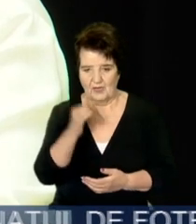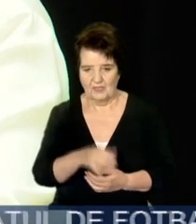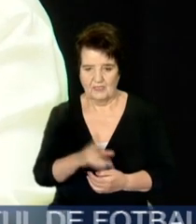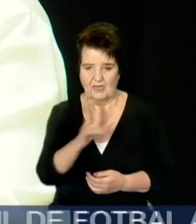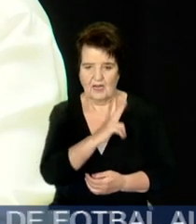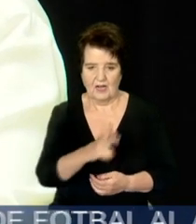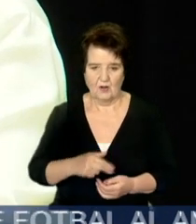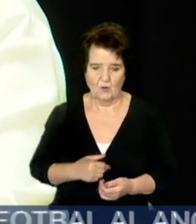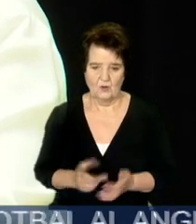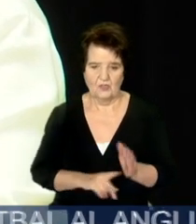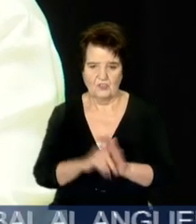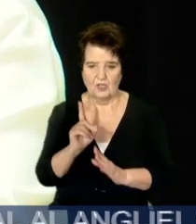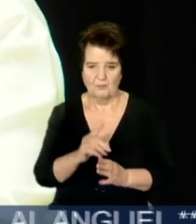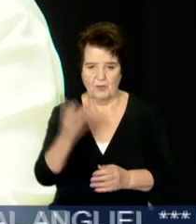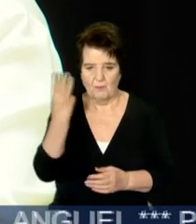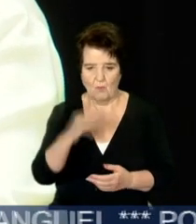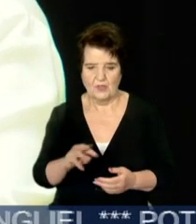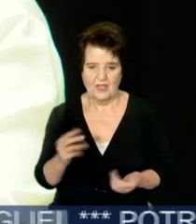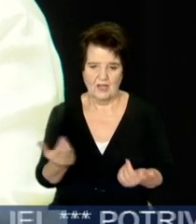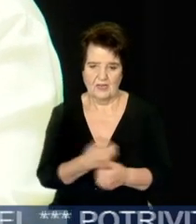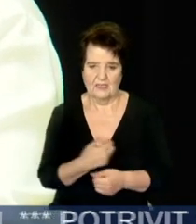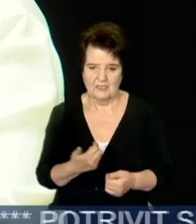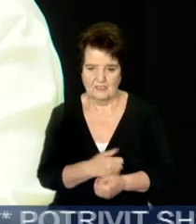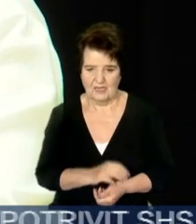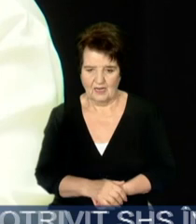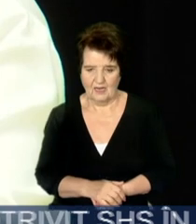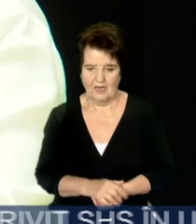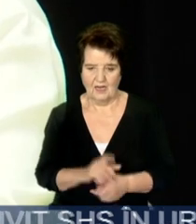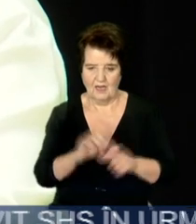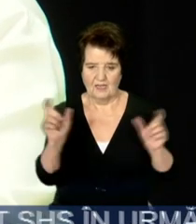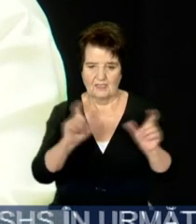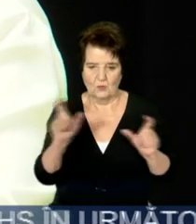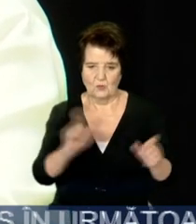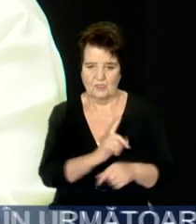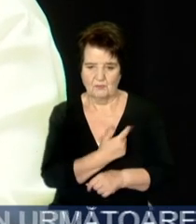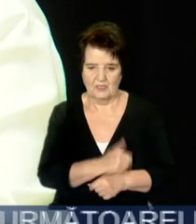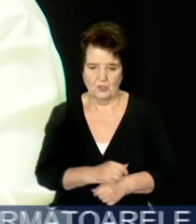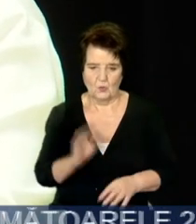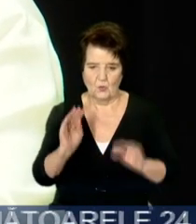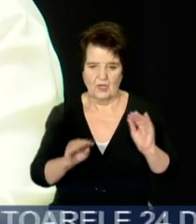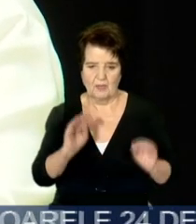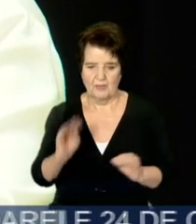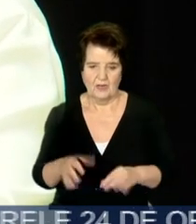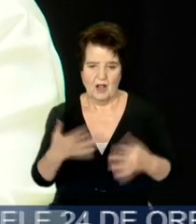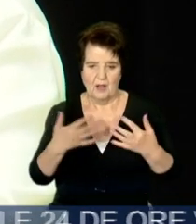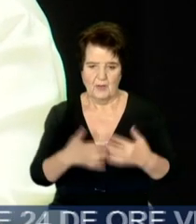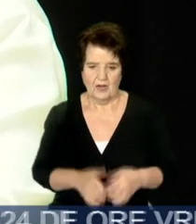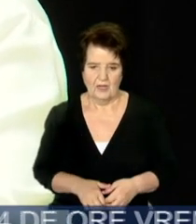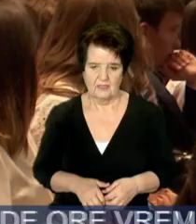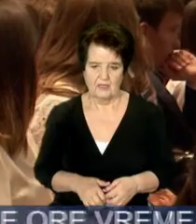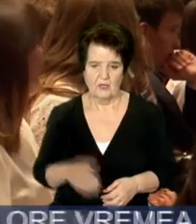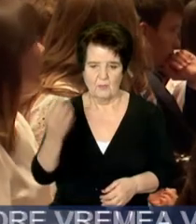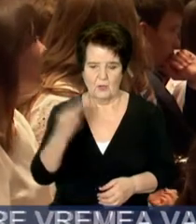Începem modernizarea. Deja foarte multe instituții au fost echipate cu echipamente, aparate